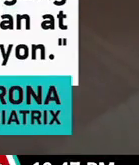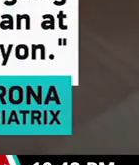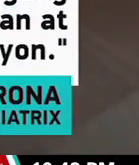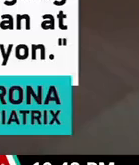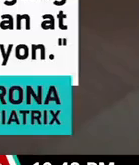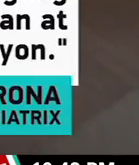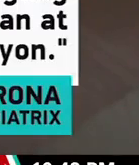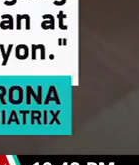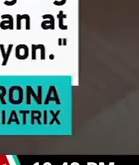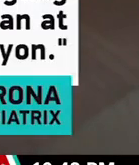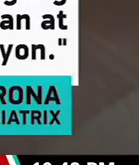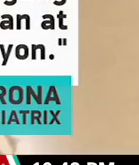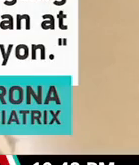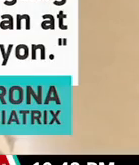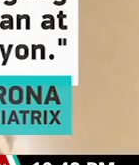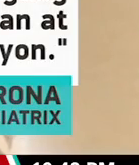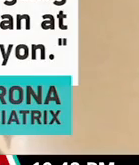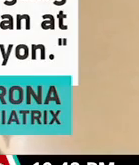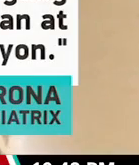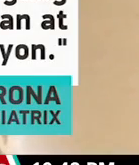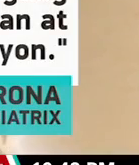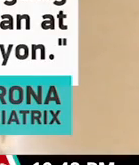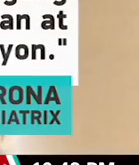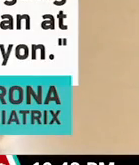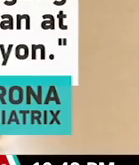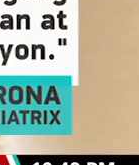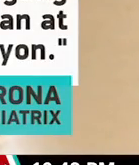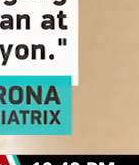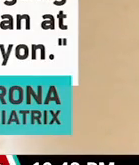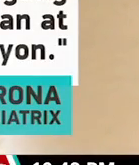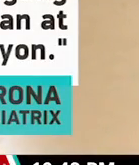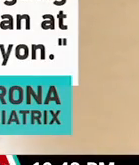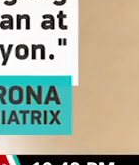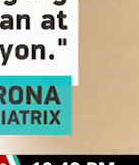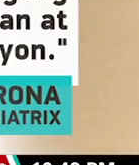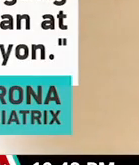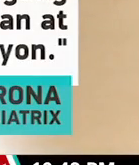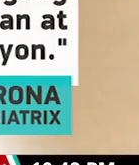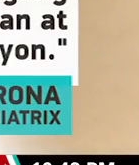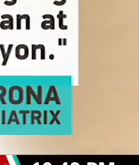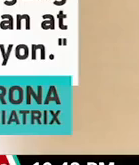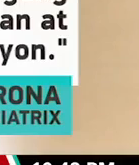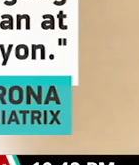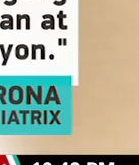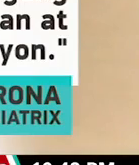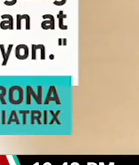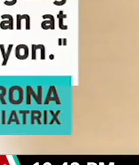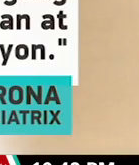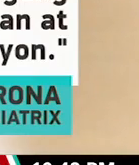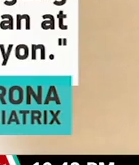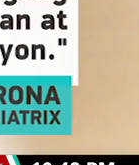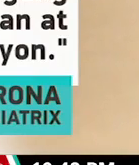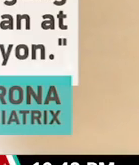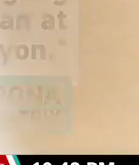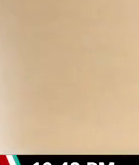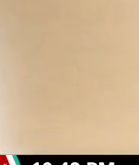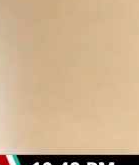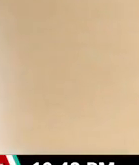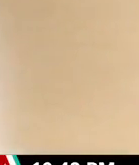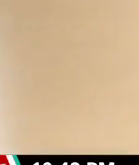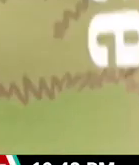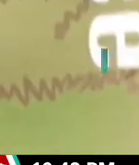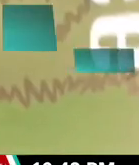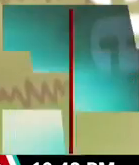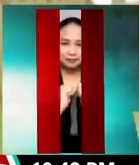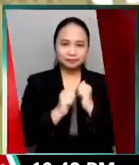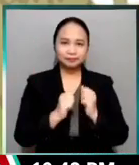ng Vatican, kanila pong makikita ang katotohanan o ide-declare din nila na totoo ang maaparisyo. Is it